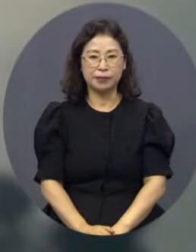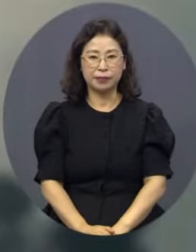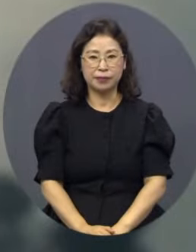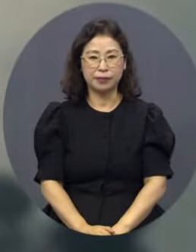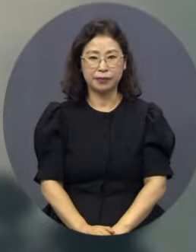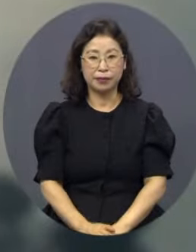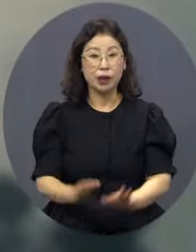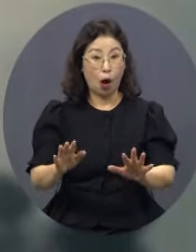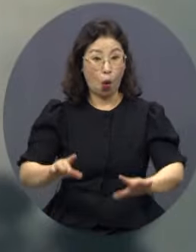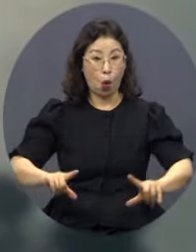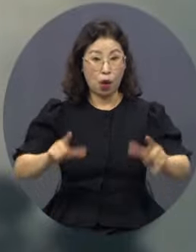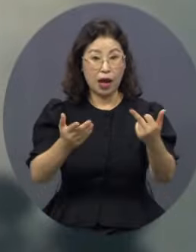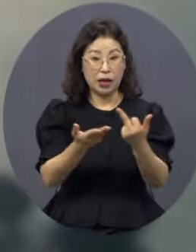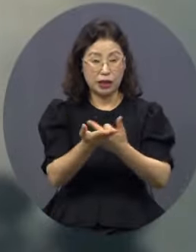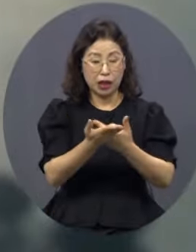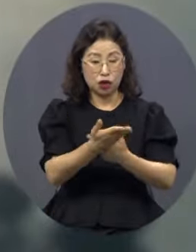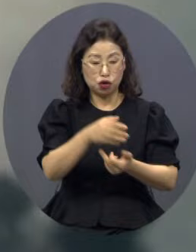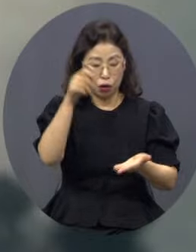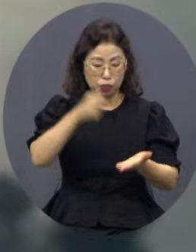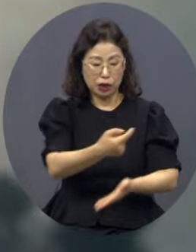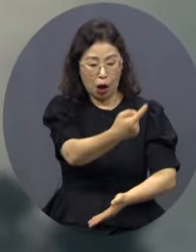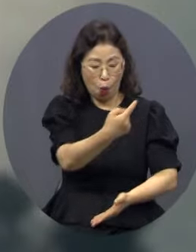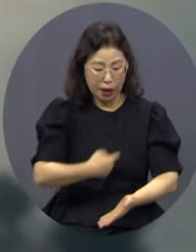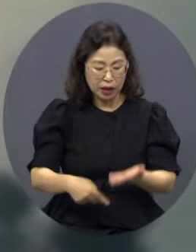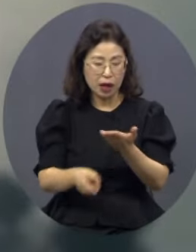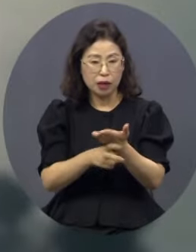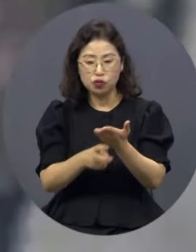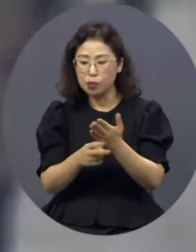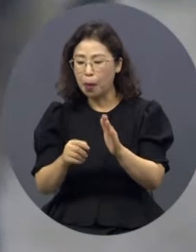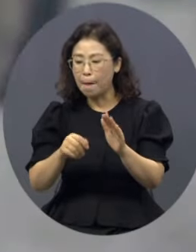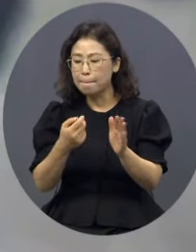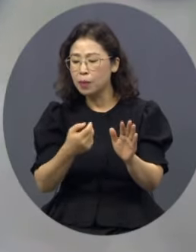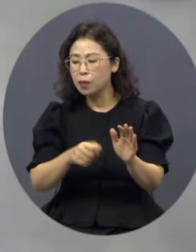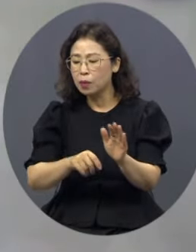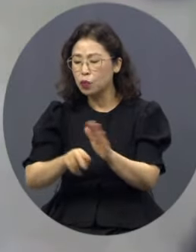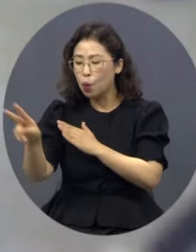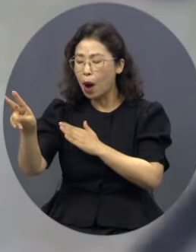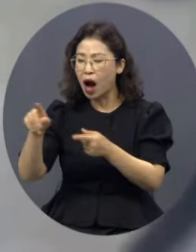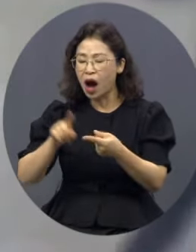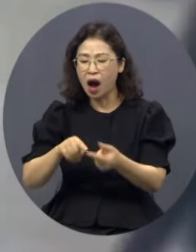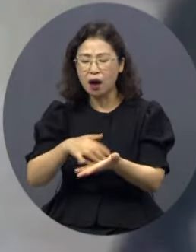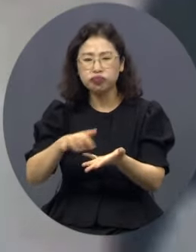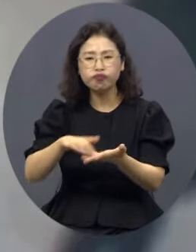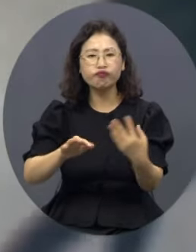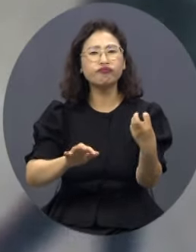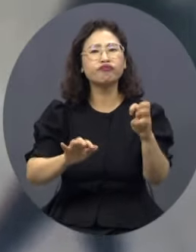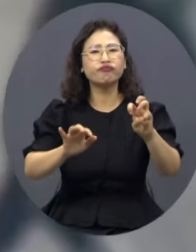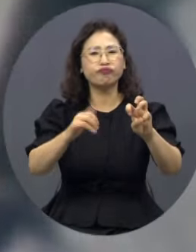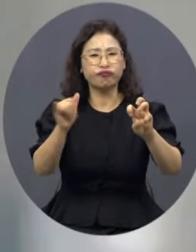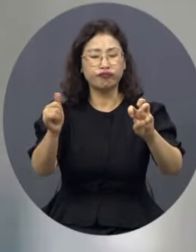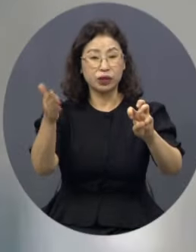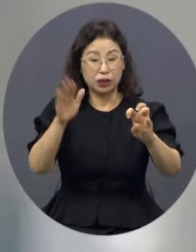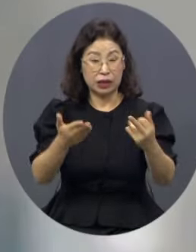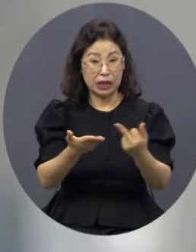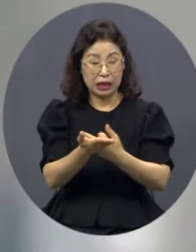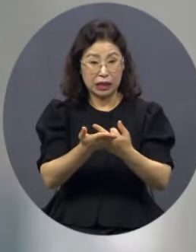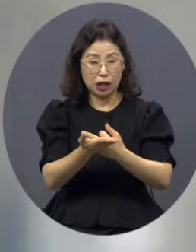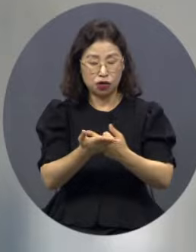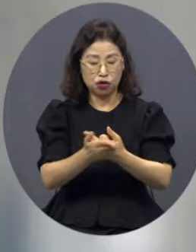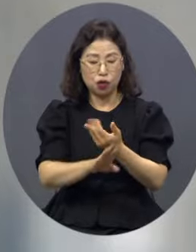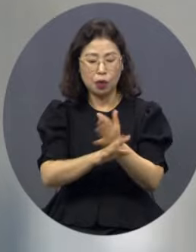올들어 제주의 기점으로 불법 입국을 시도하다 적발된 사람만 30여명 그러나 제주 출입국